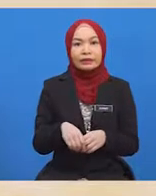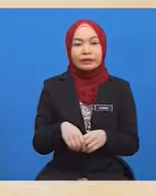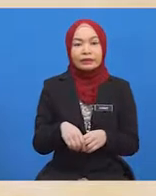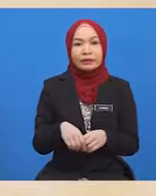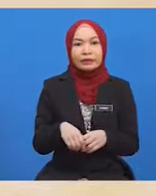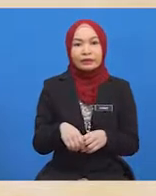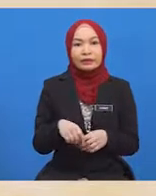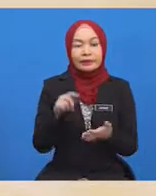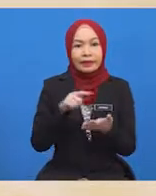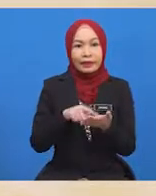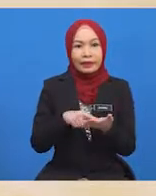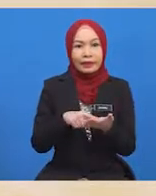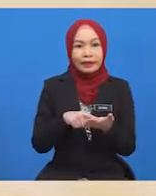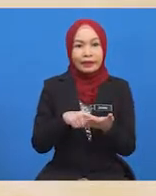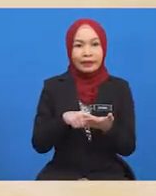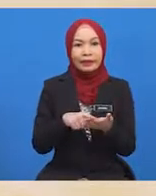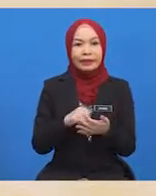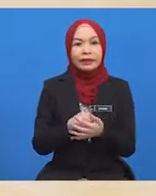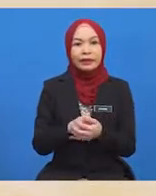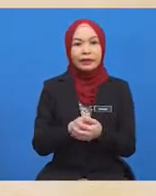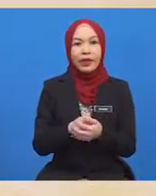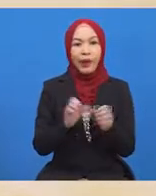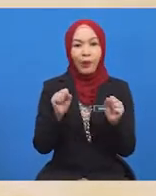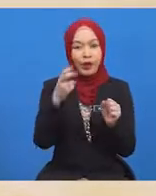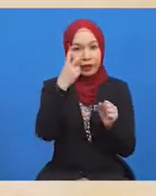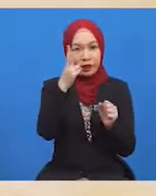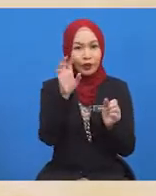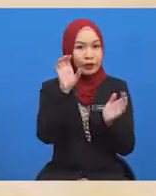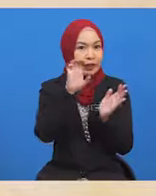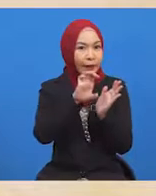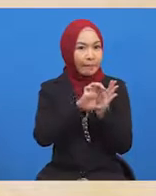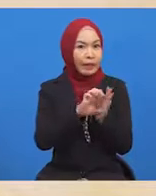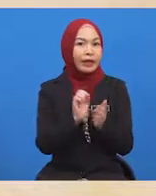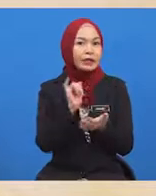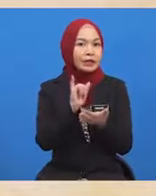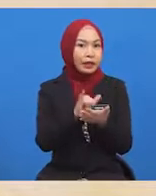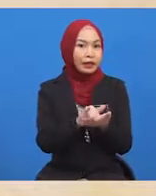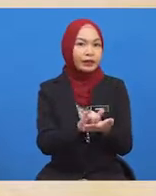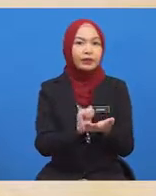berserenjang dengan garis AB dan CD masing-masing.